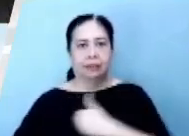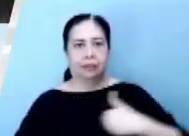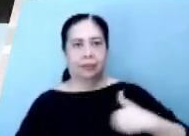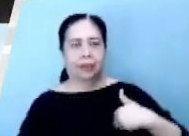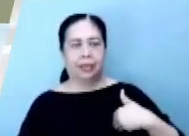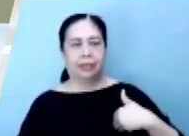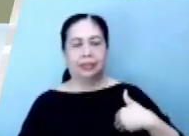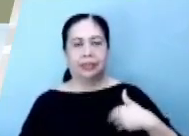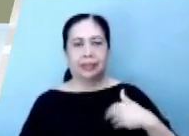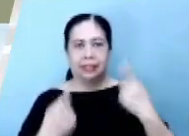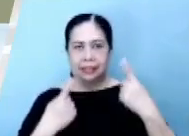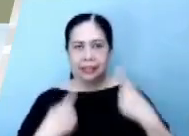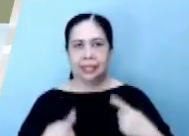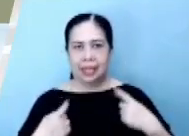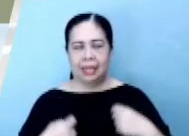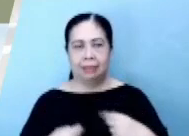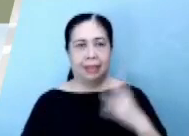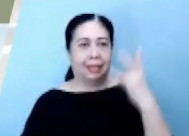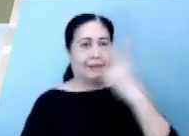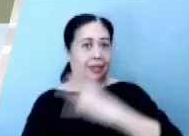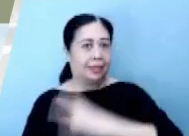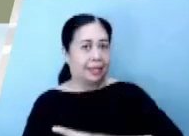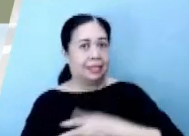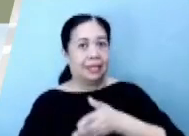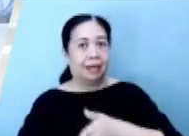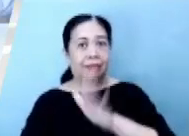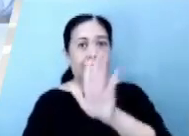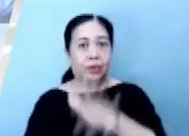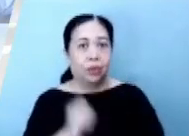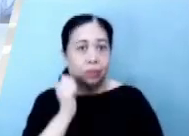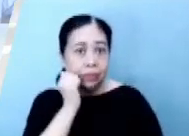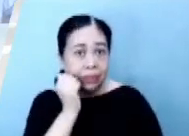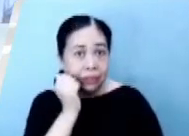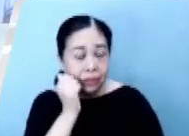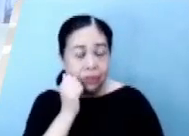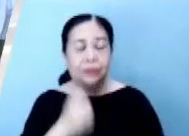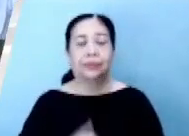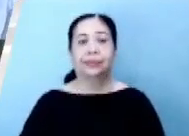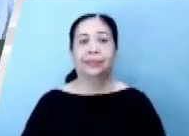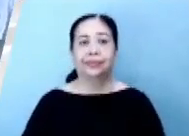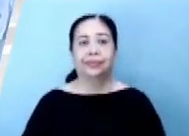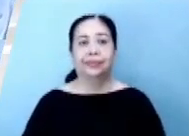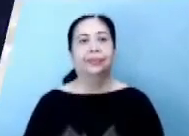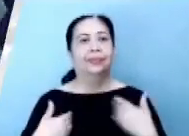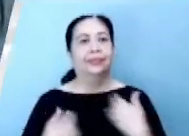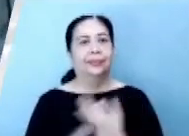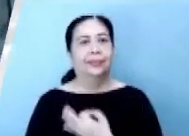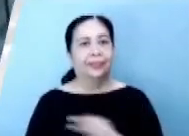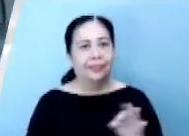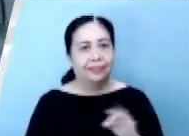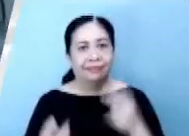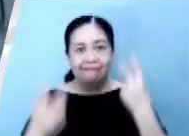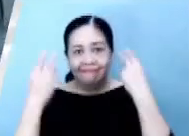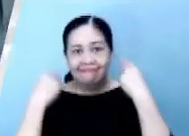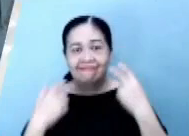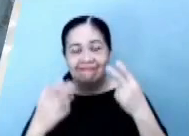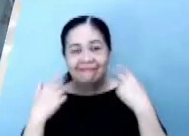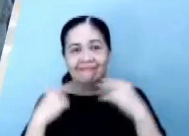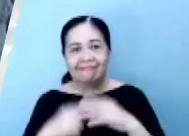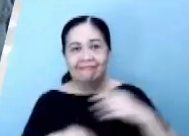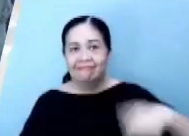ginagawa 7 days after your menstruation. May libre ring gupit at may parafon